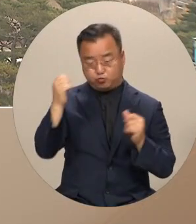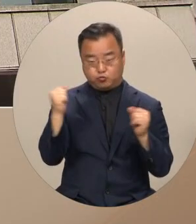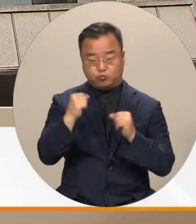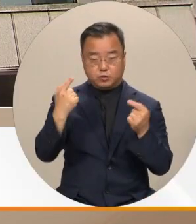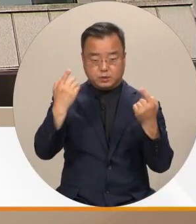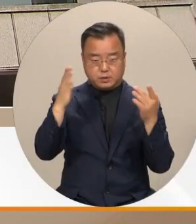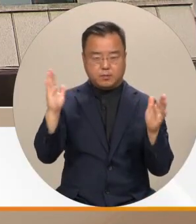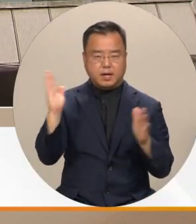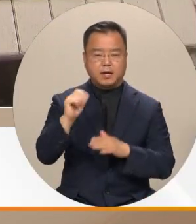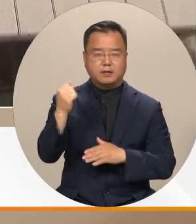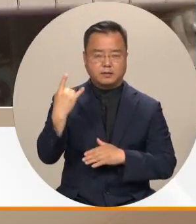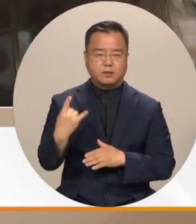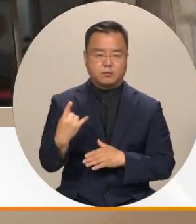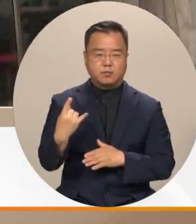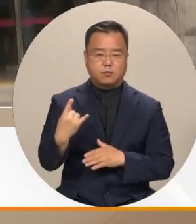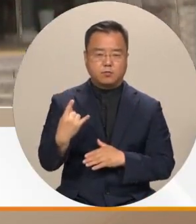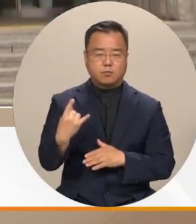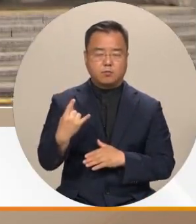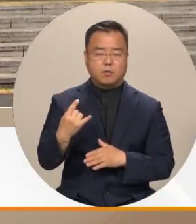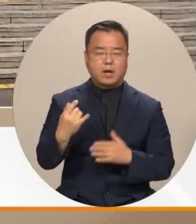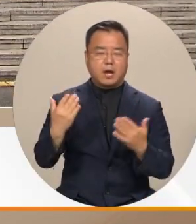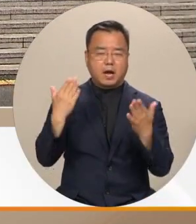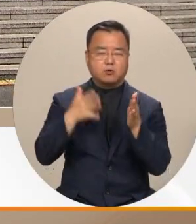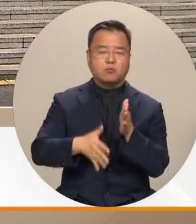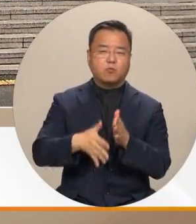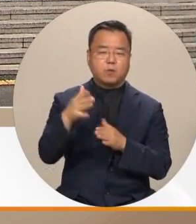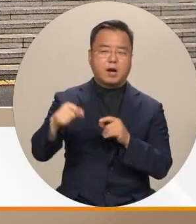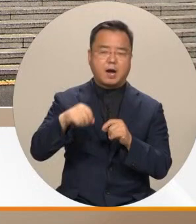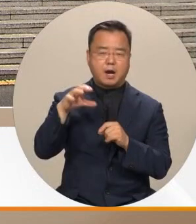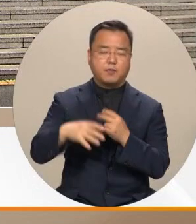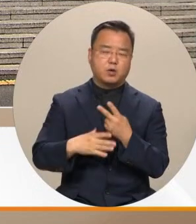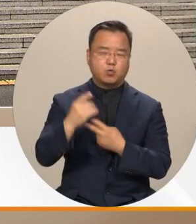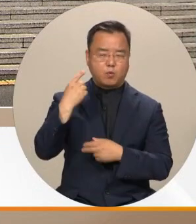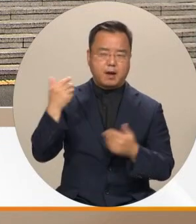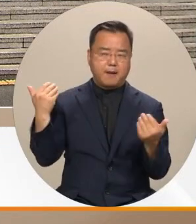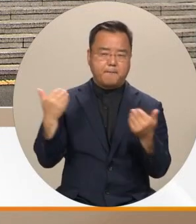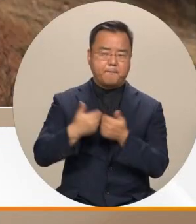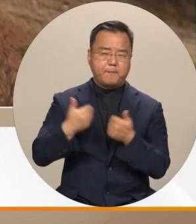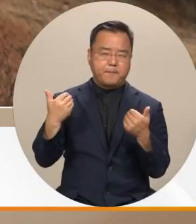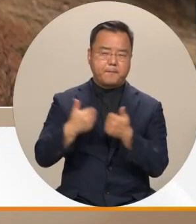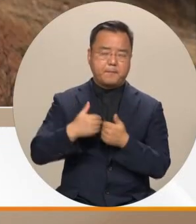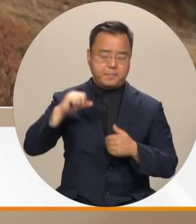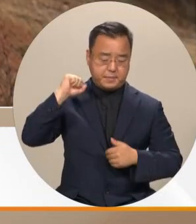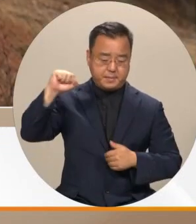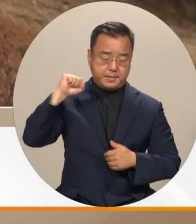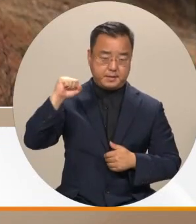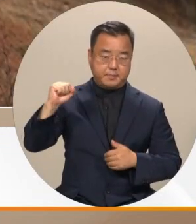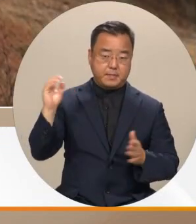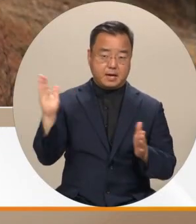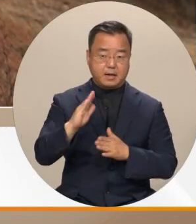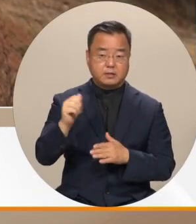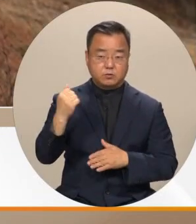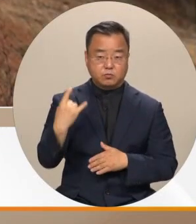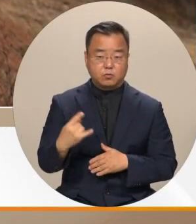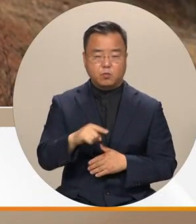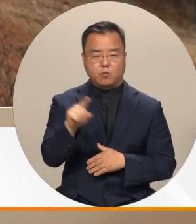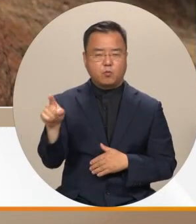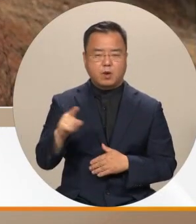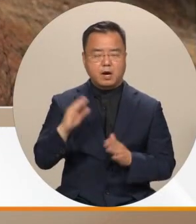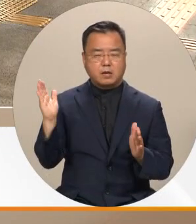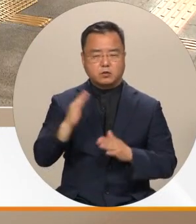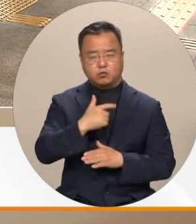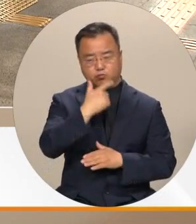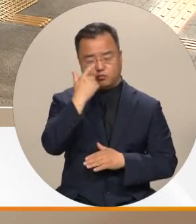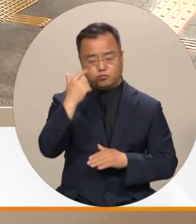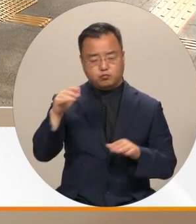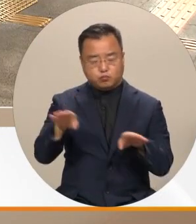총학생회는 충북대 대학본부 앞에서 통합 반대 시위를 열었습니다이 총학은 학생 모 조치가 부지한 상황에서